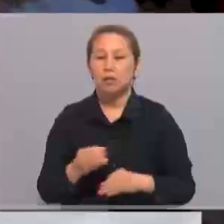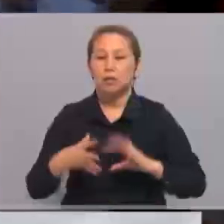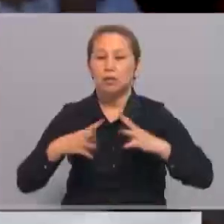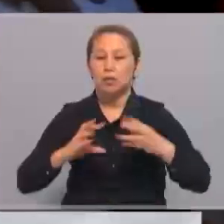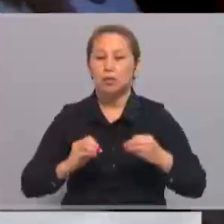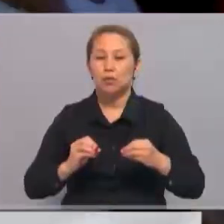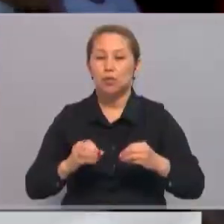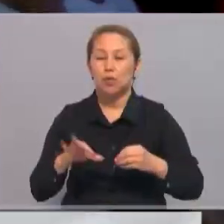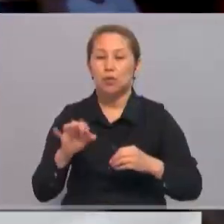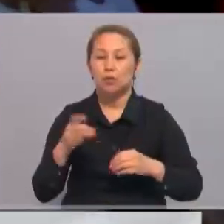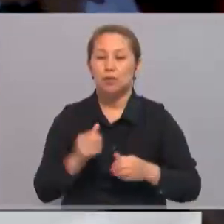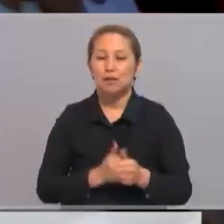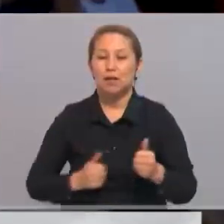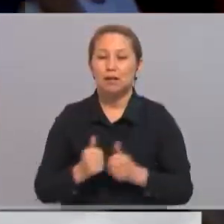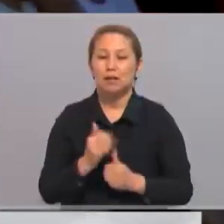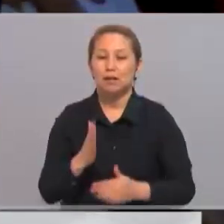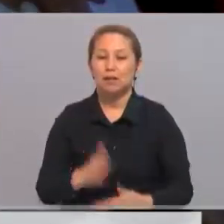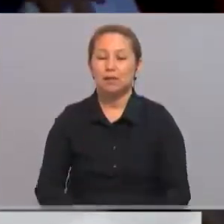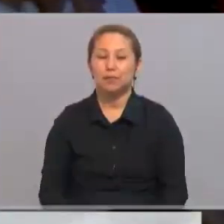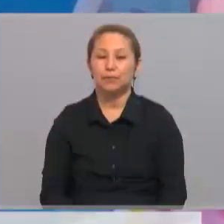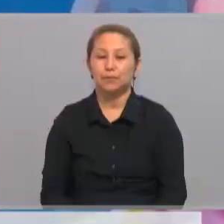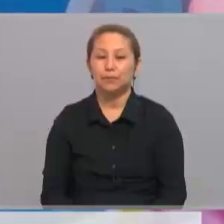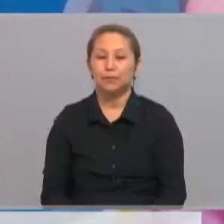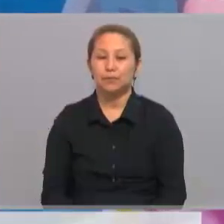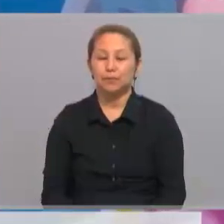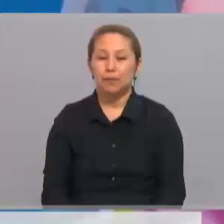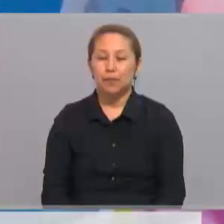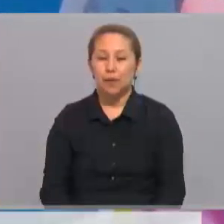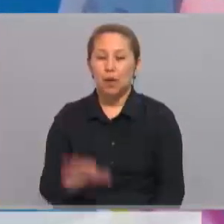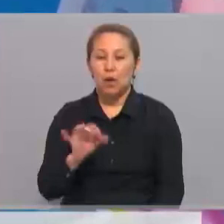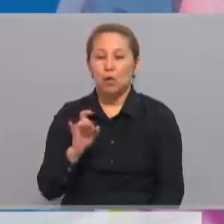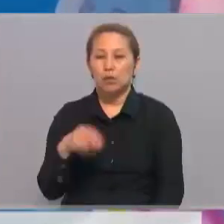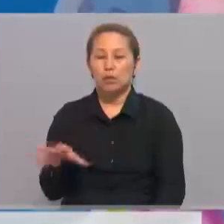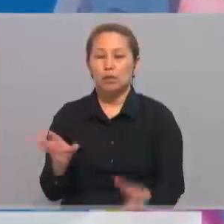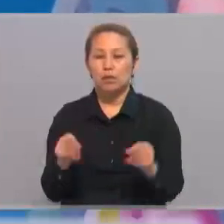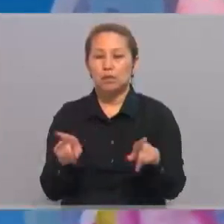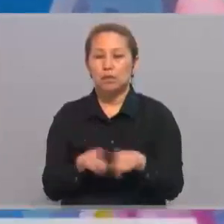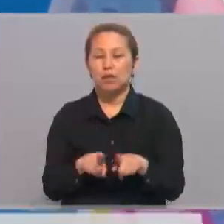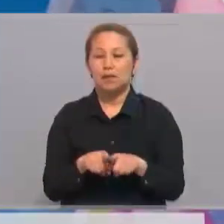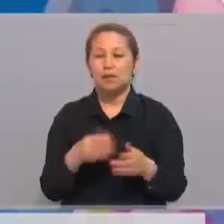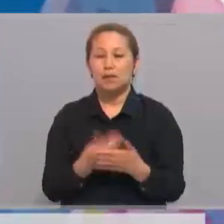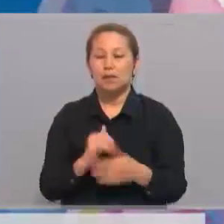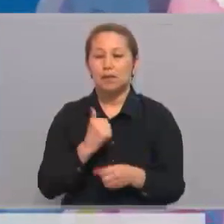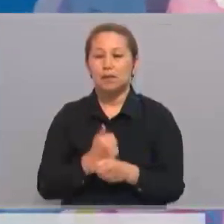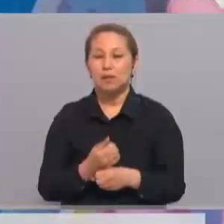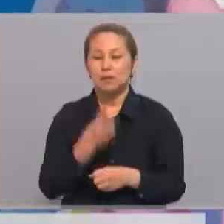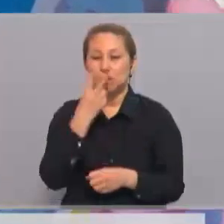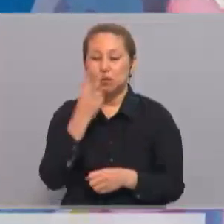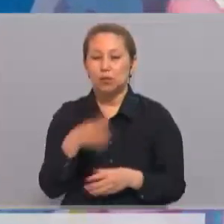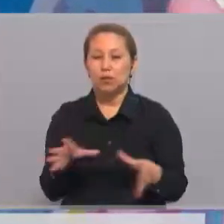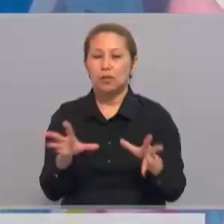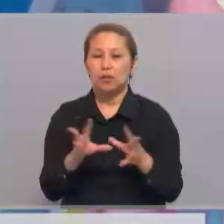бойынша ордабасылық дәрігерлер алдыңғы қатарда. Ордабасы аудандық медицина бірлестіктері негізгі көрсеткіштердің